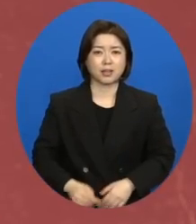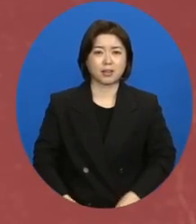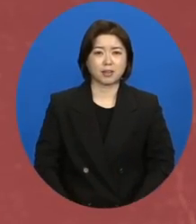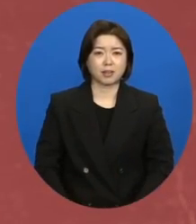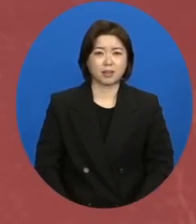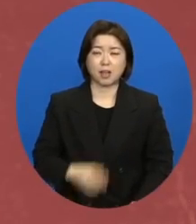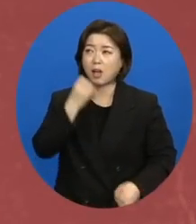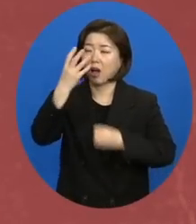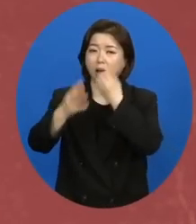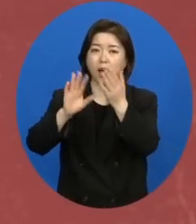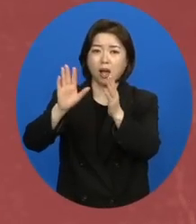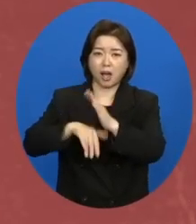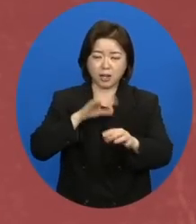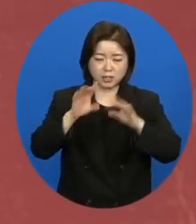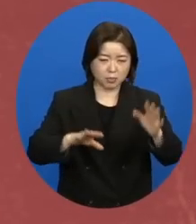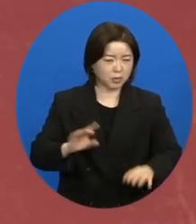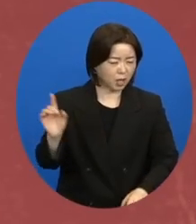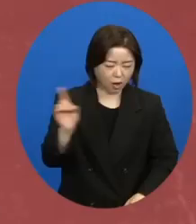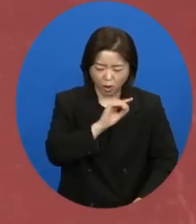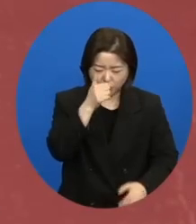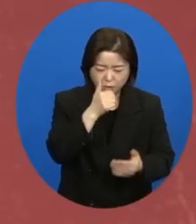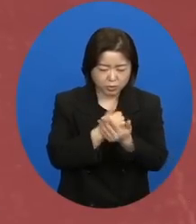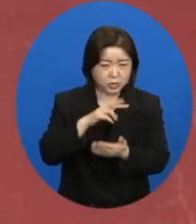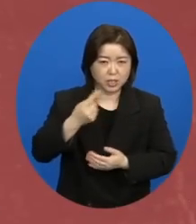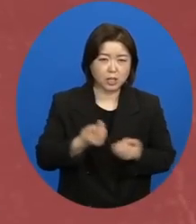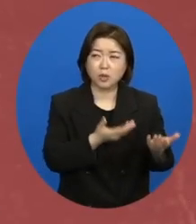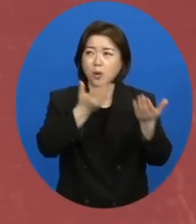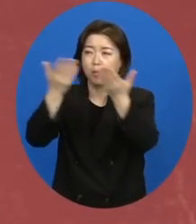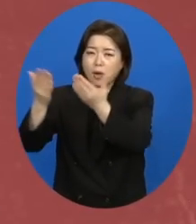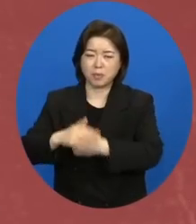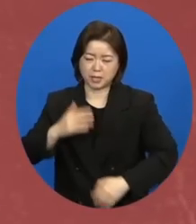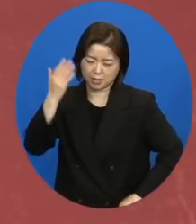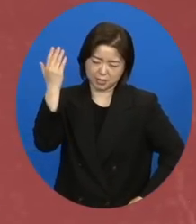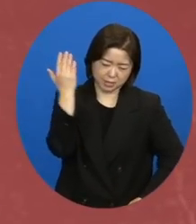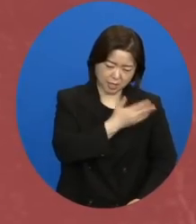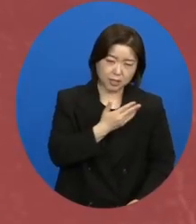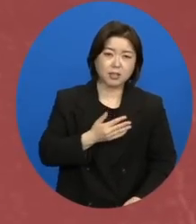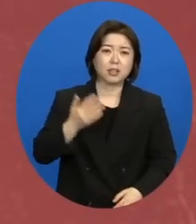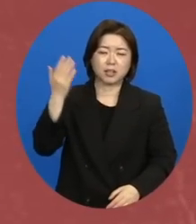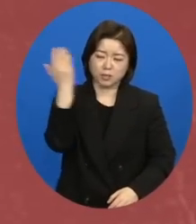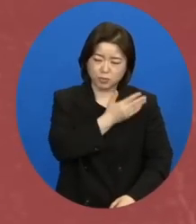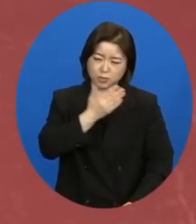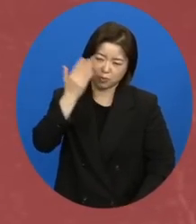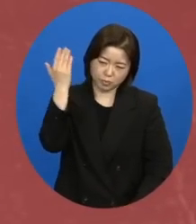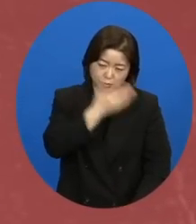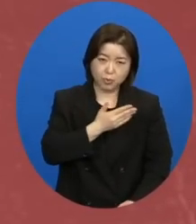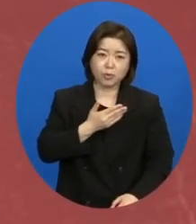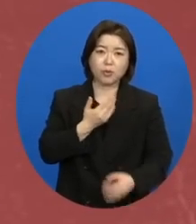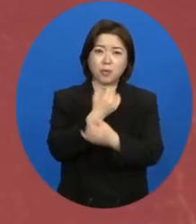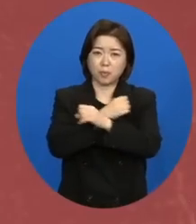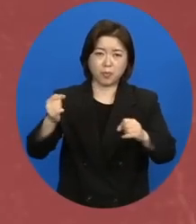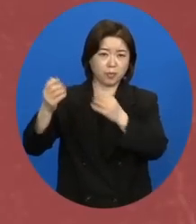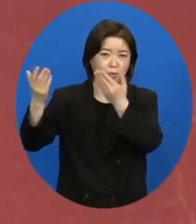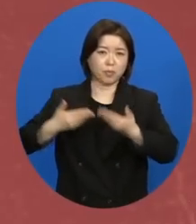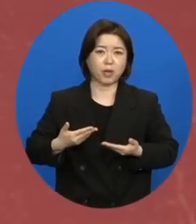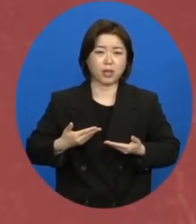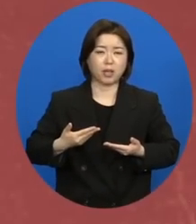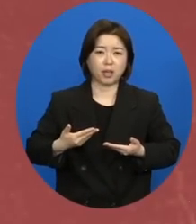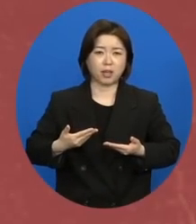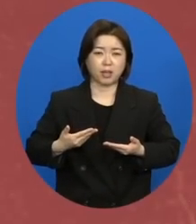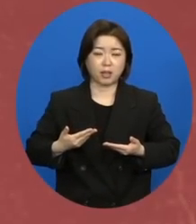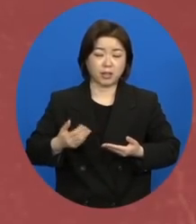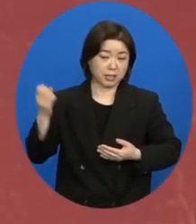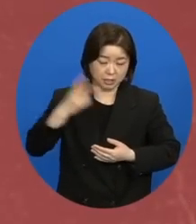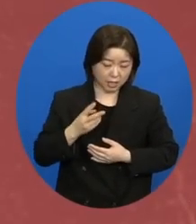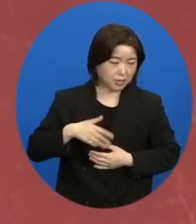내놓을 때마다 어떤 죄든지 내려놓으면 하나님이 다 씻고 씻고 씻어주고 메고 짐을 지고